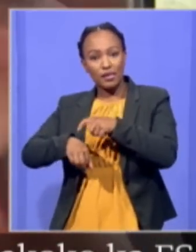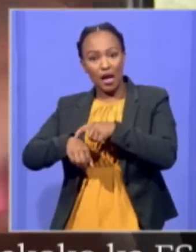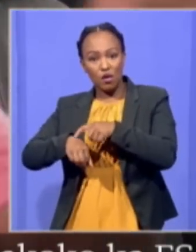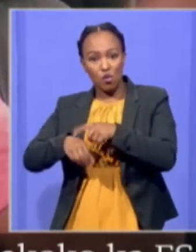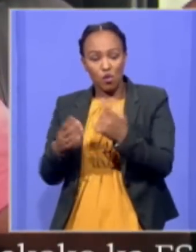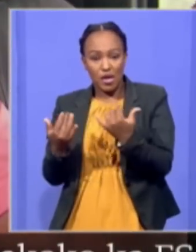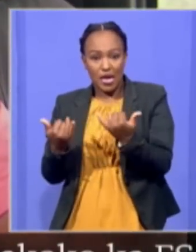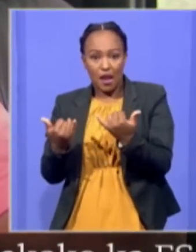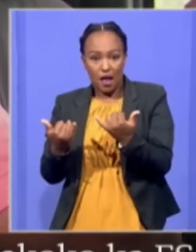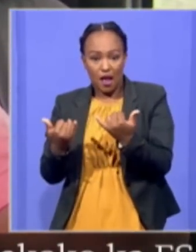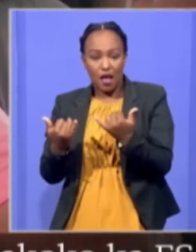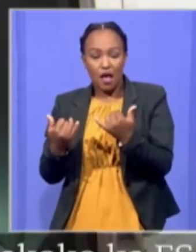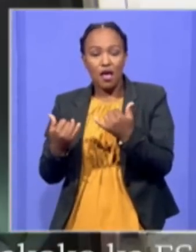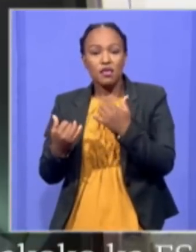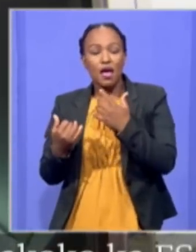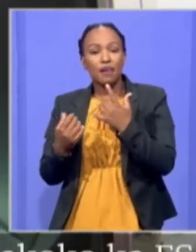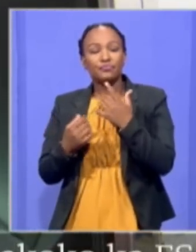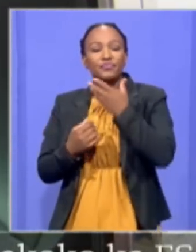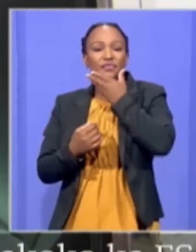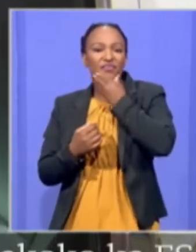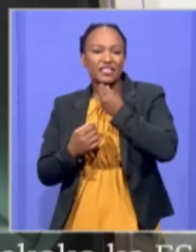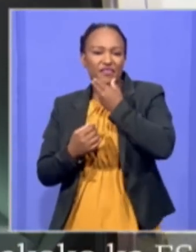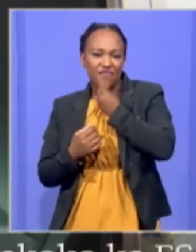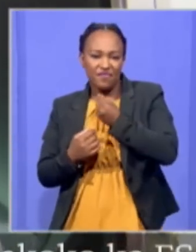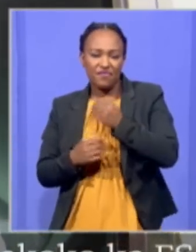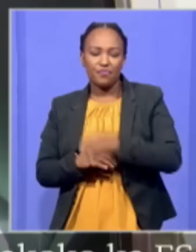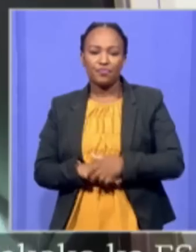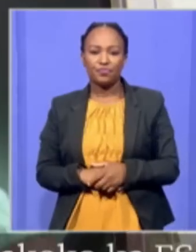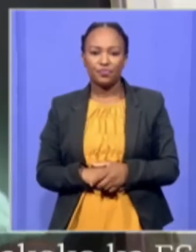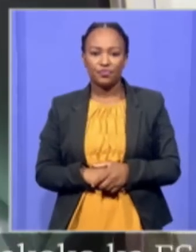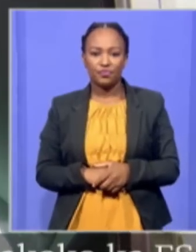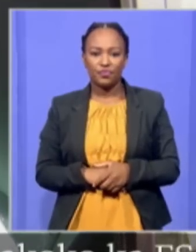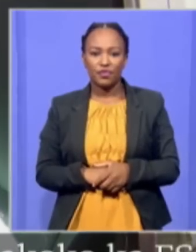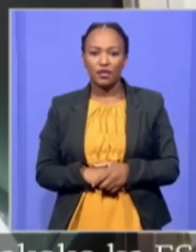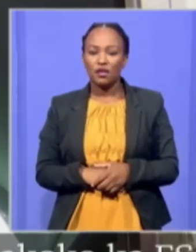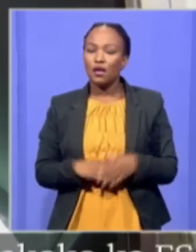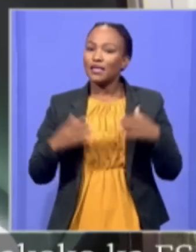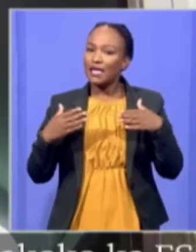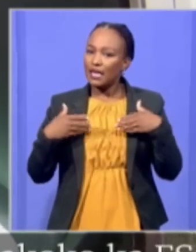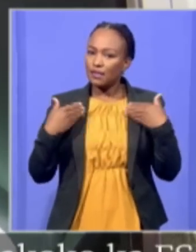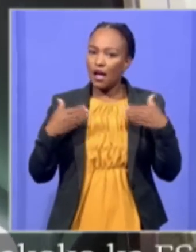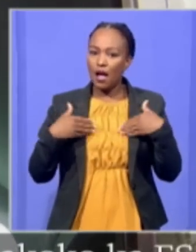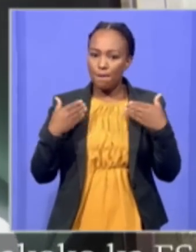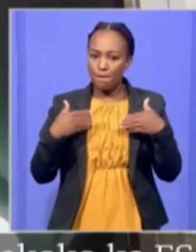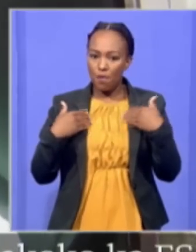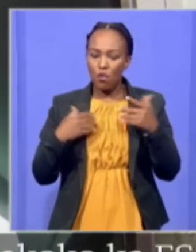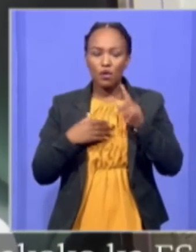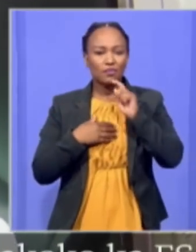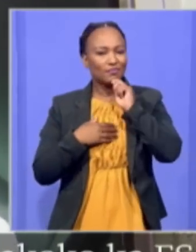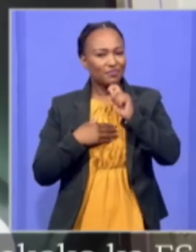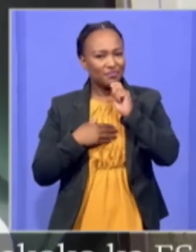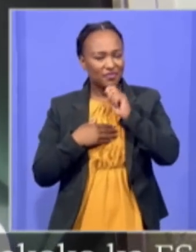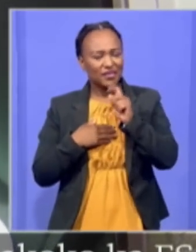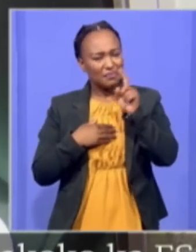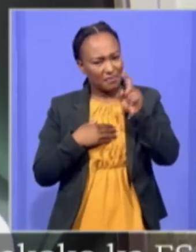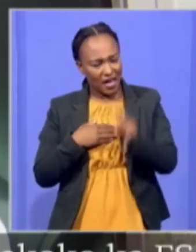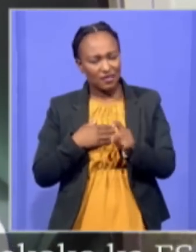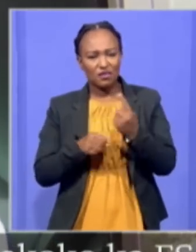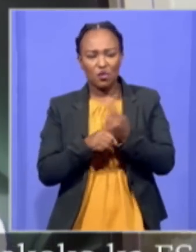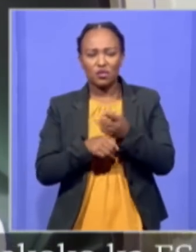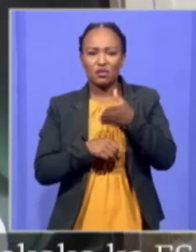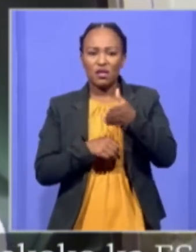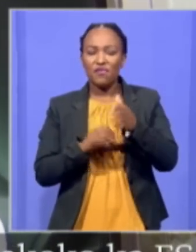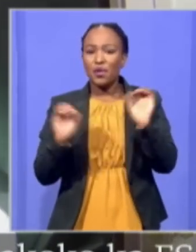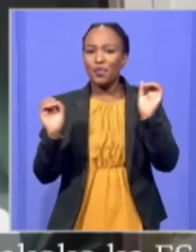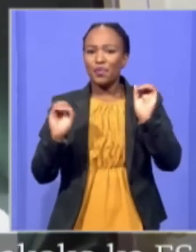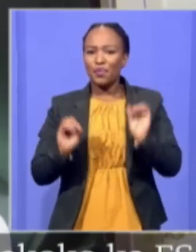ya festive. Ke le thabo la gore ka nnete tshwantse dilo tse ke mo lefatsheng di be teng ha di seyo